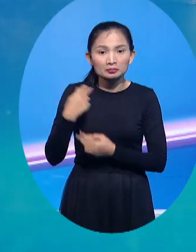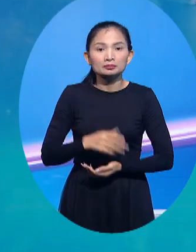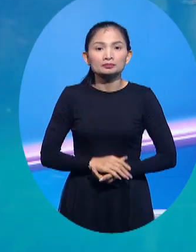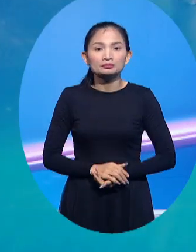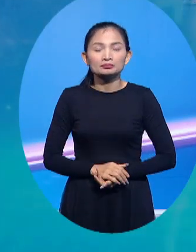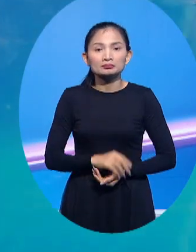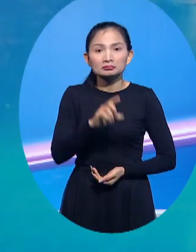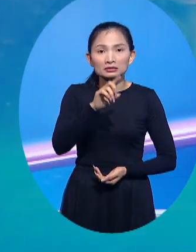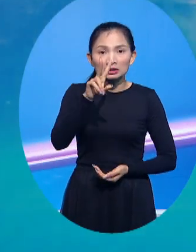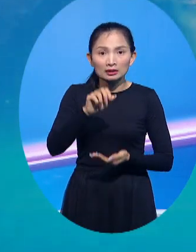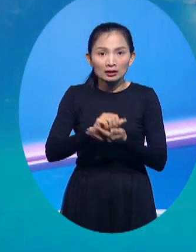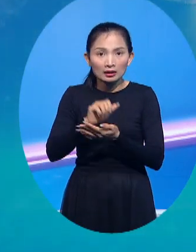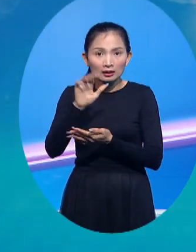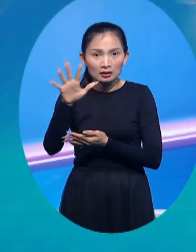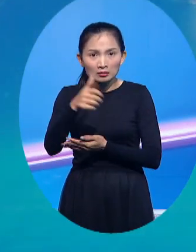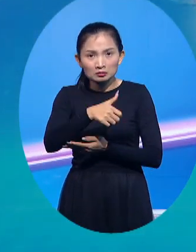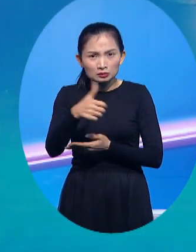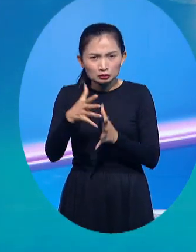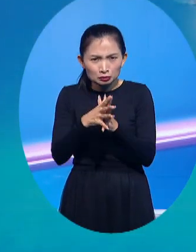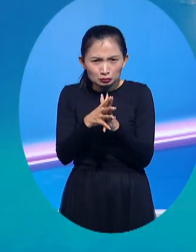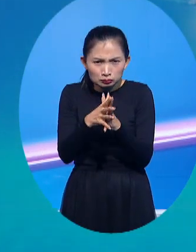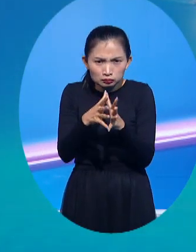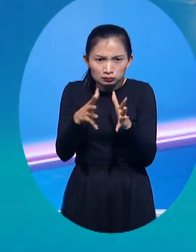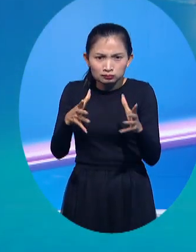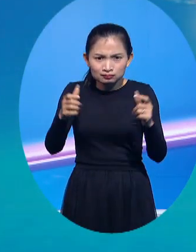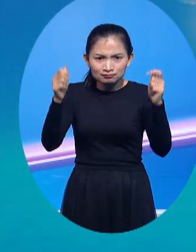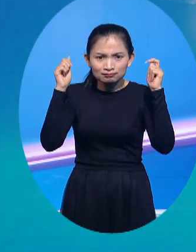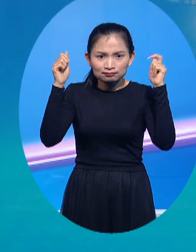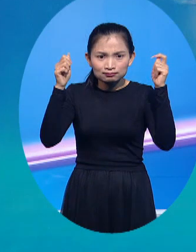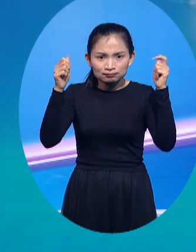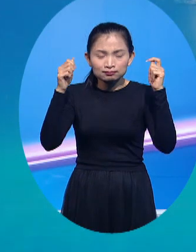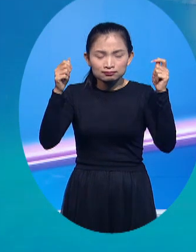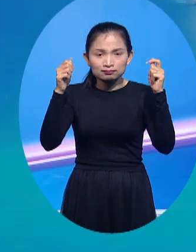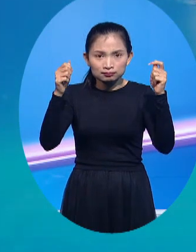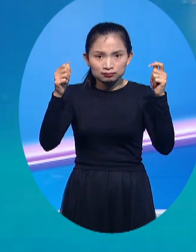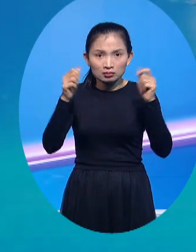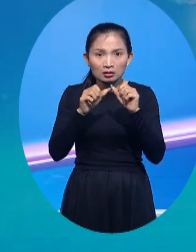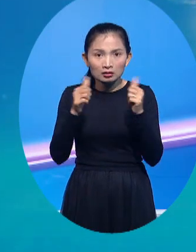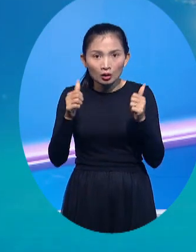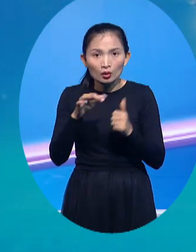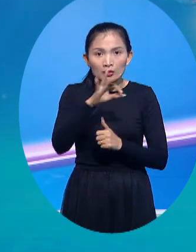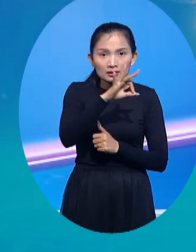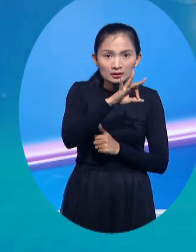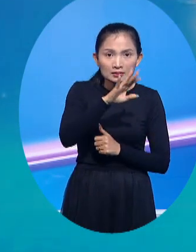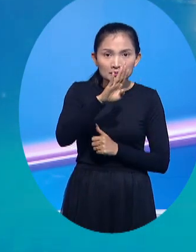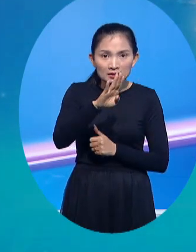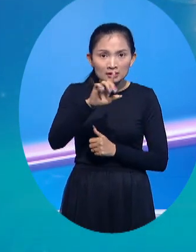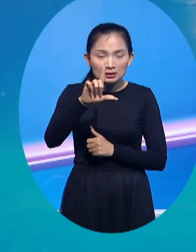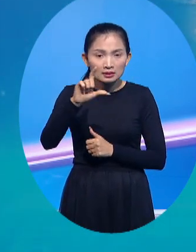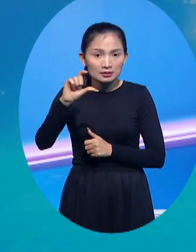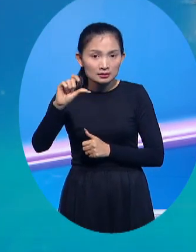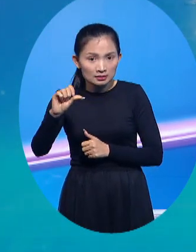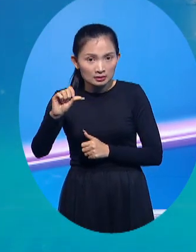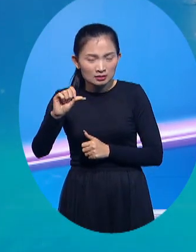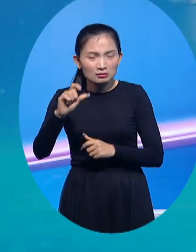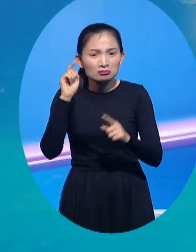ngày 12 tháng 5 hàng ngàn người biểu tình crusia đã tập trung bên ngoài tòa nhà Quốc hội ở thủ đô tbilis để phản đối